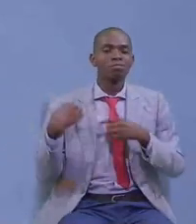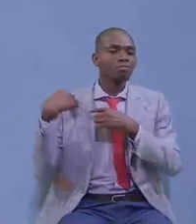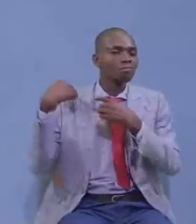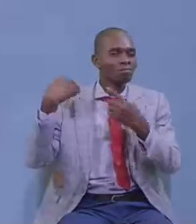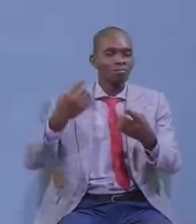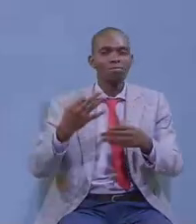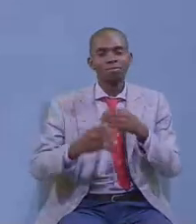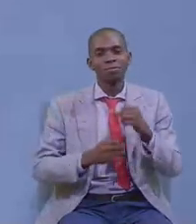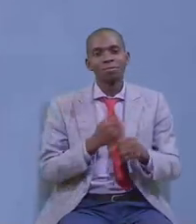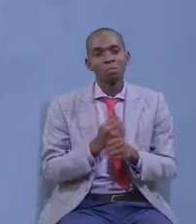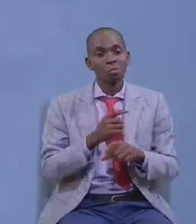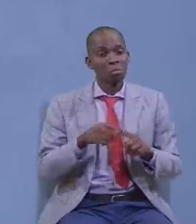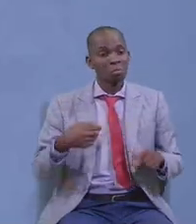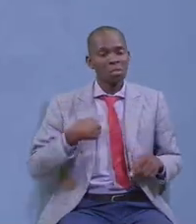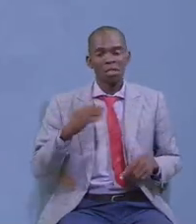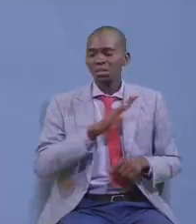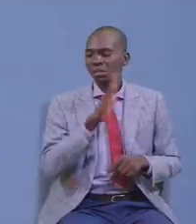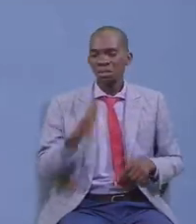Mais je ne me suis pas retiré.